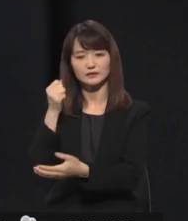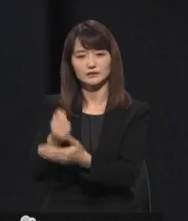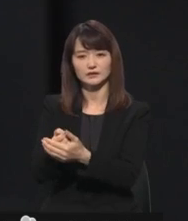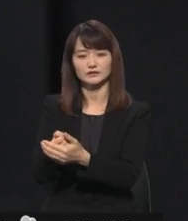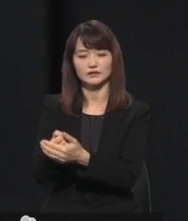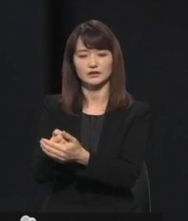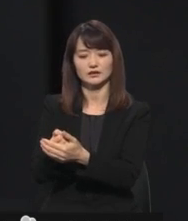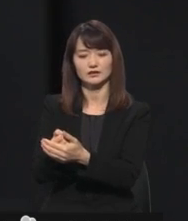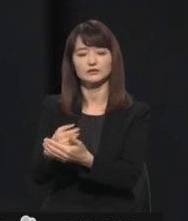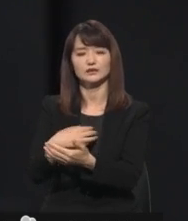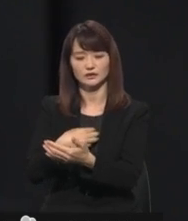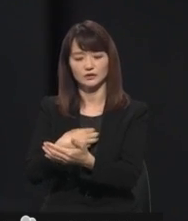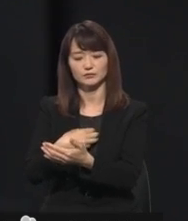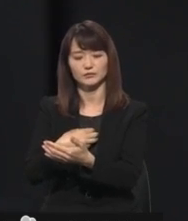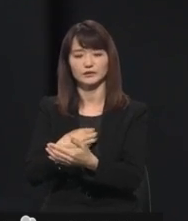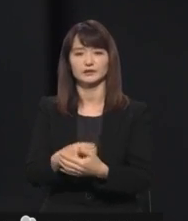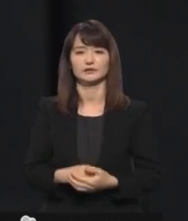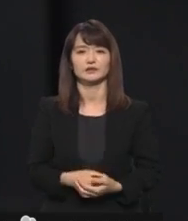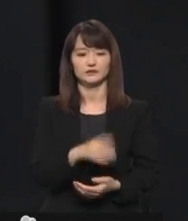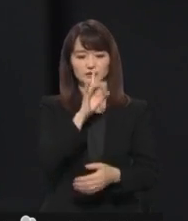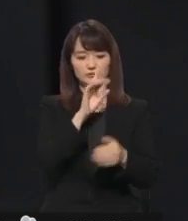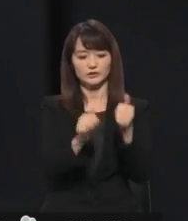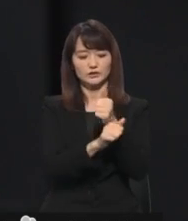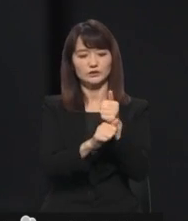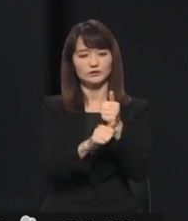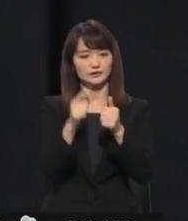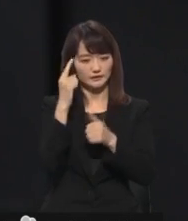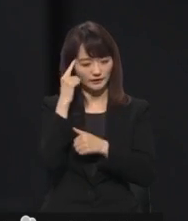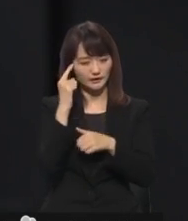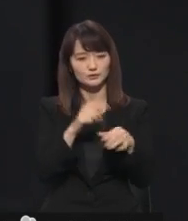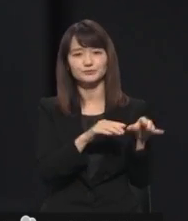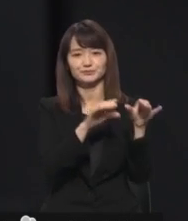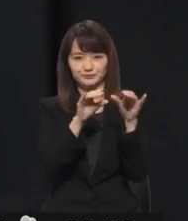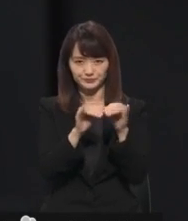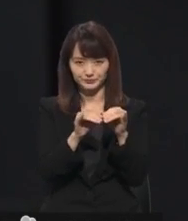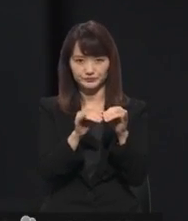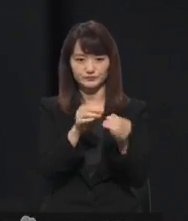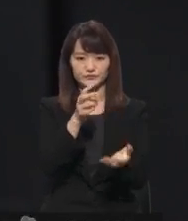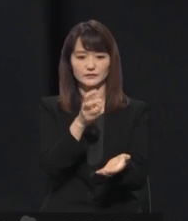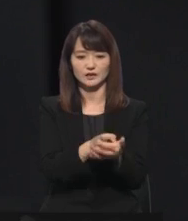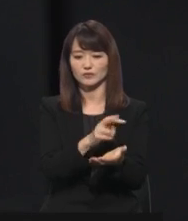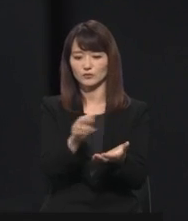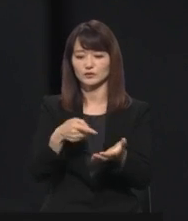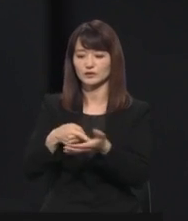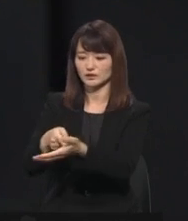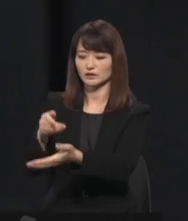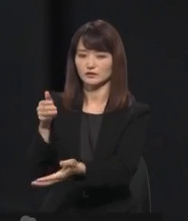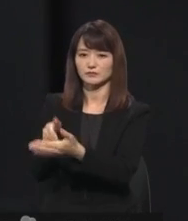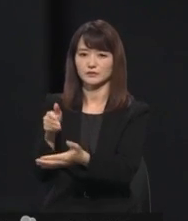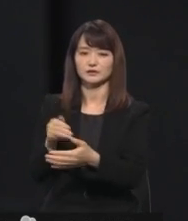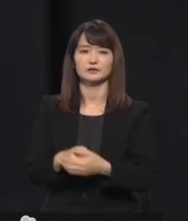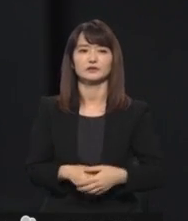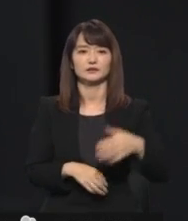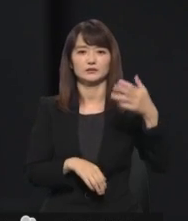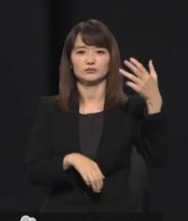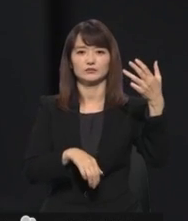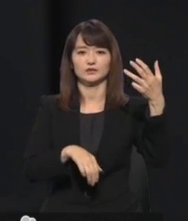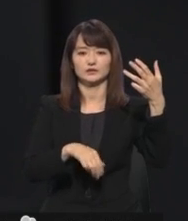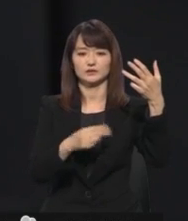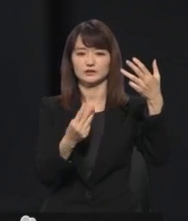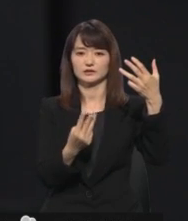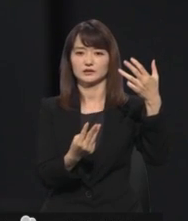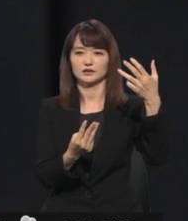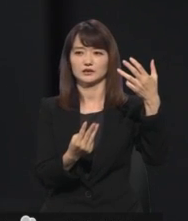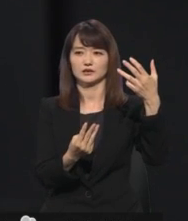일리있는 저는 반대 였다고 보고 아마 중학 의원들도 거기 동감 했기 때문에 부결이 된거 같구요 근데 80 줘 뭐 사망